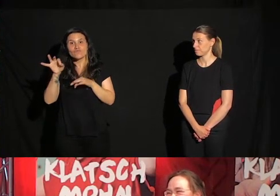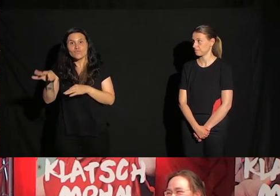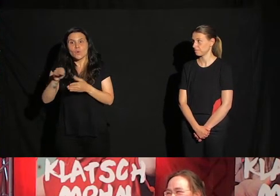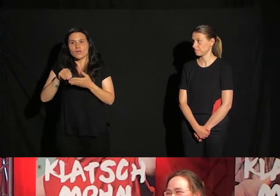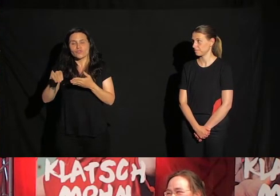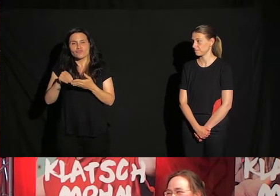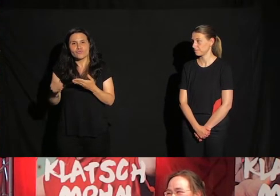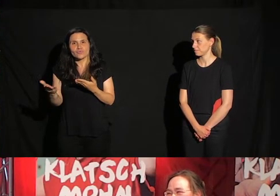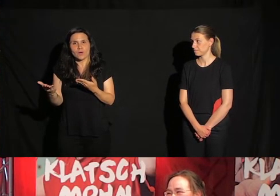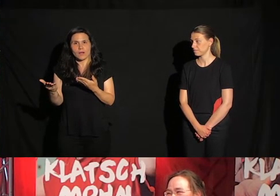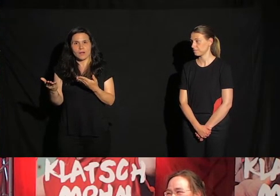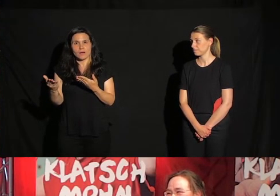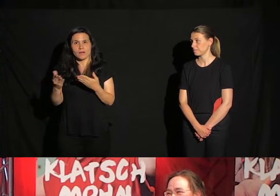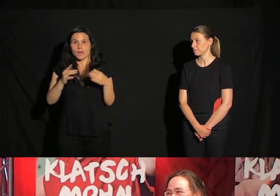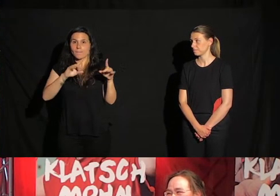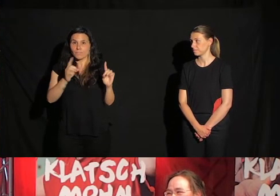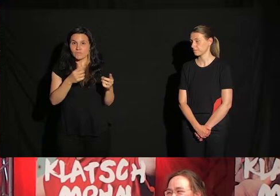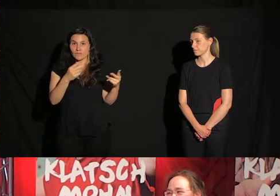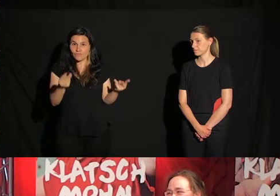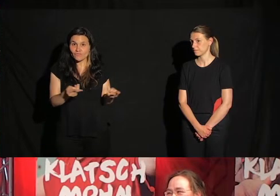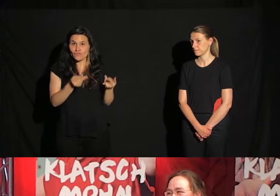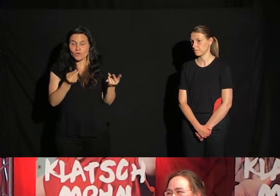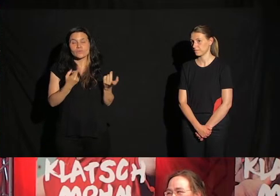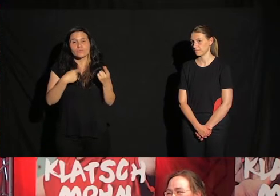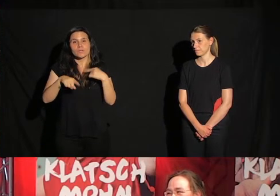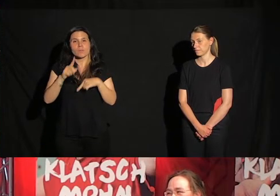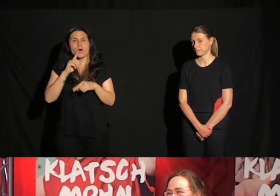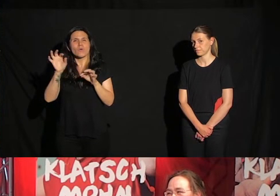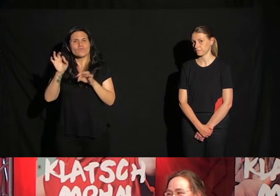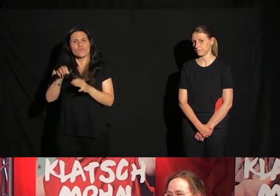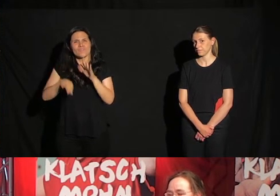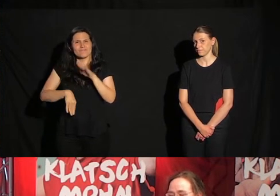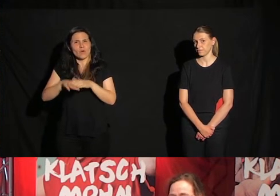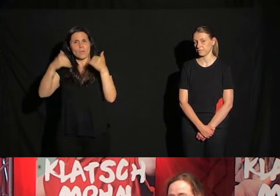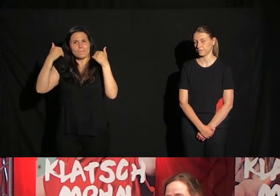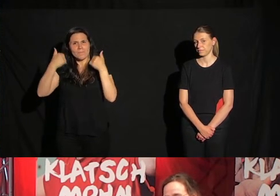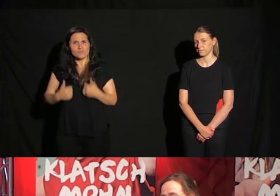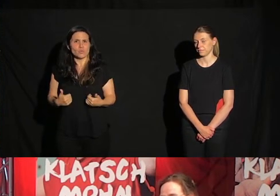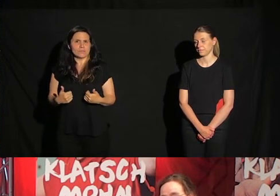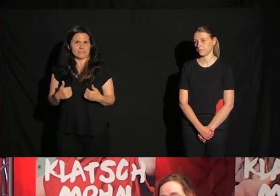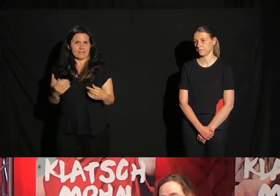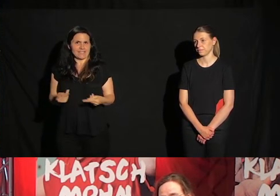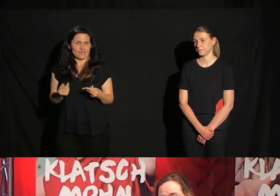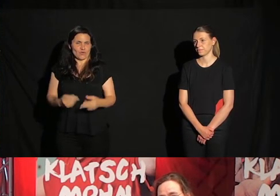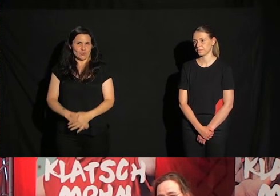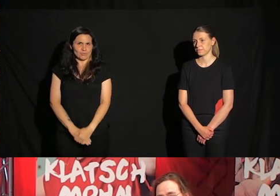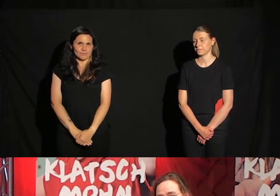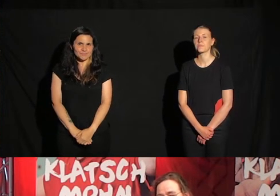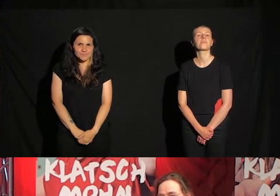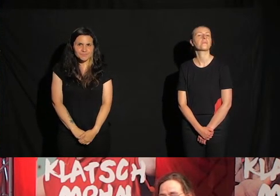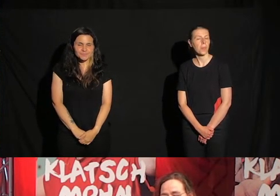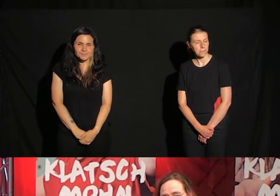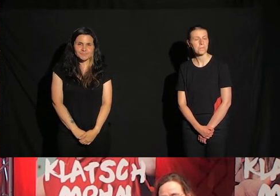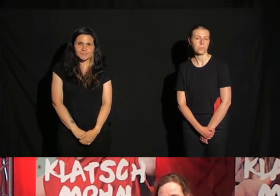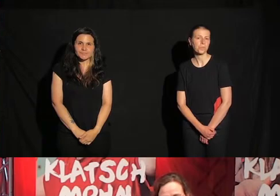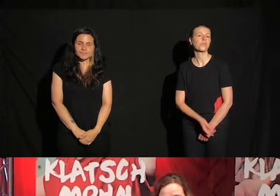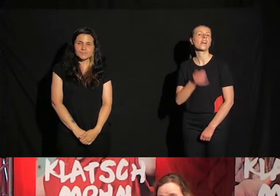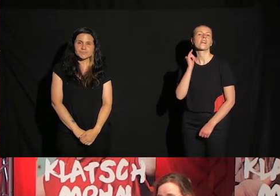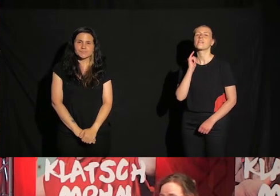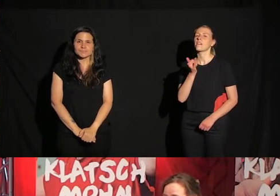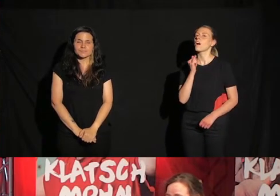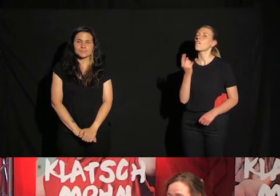Schüler nicht nur musikalische Förderung, sondern eben Förderung der gesamten Persönlichkeit. Ja, also wir haben uns ja, euch ja wirklich schon